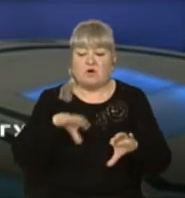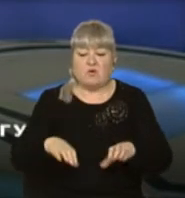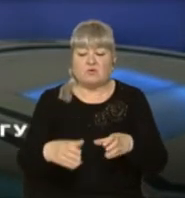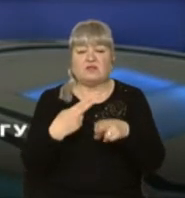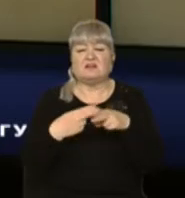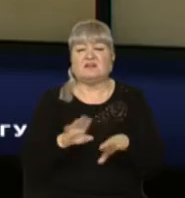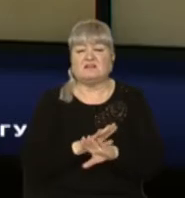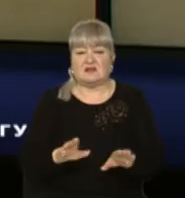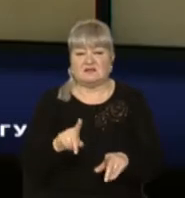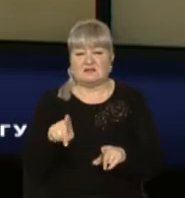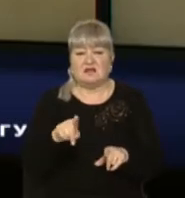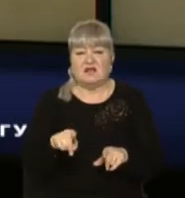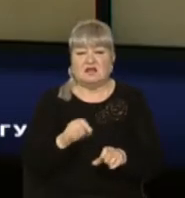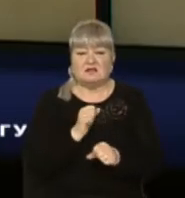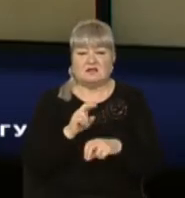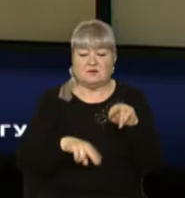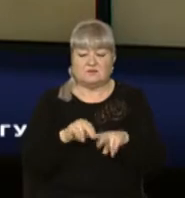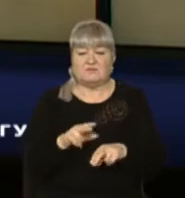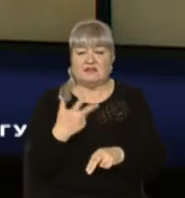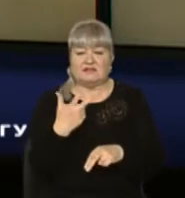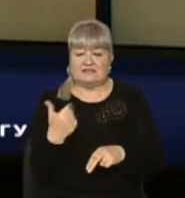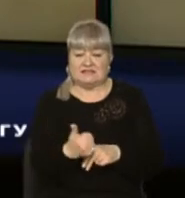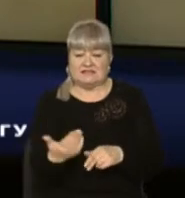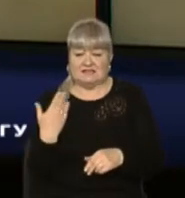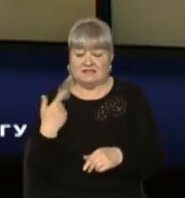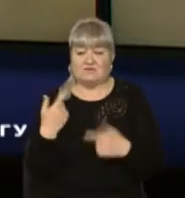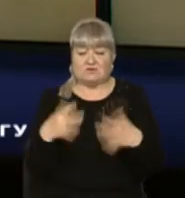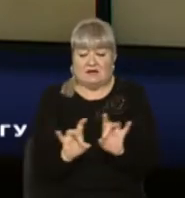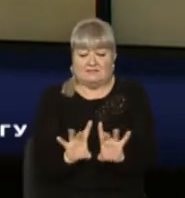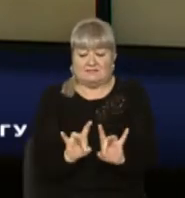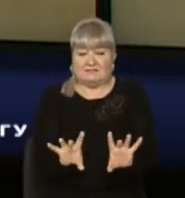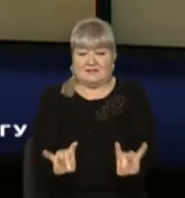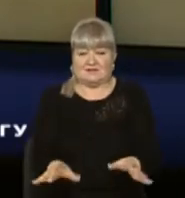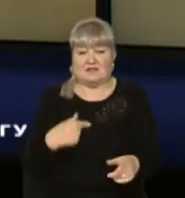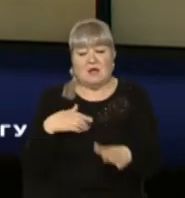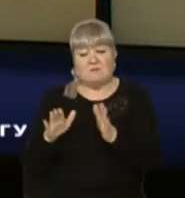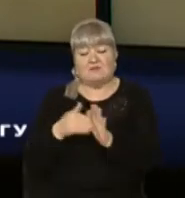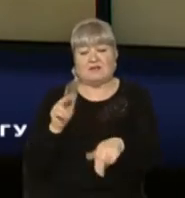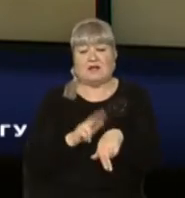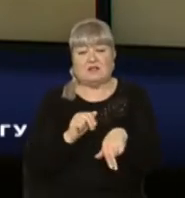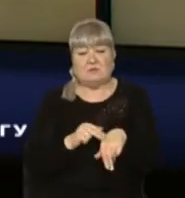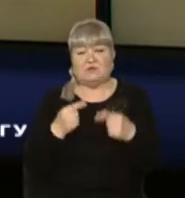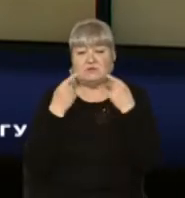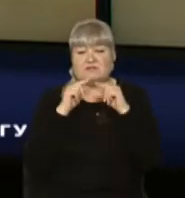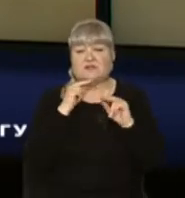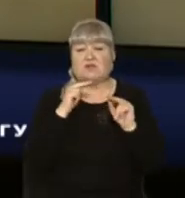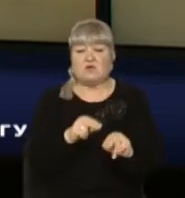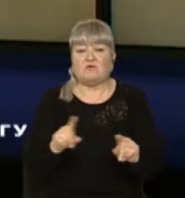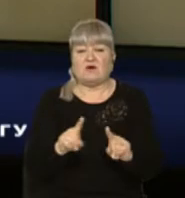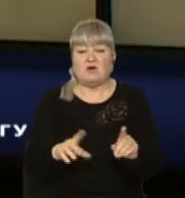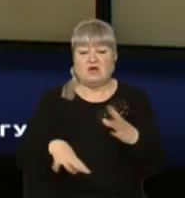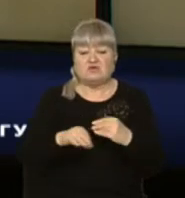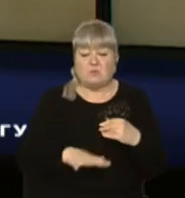Її поставили 3 неділі назад. Вона вже розсипалася. Ми викликали поліцію, звернули увагу на те, що вся площа просто